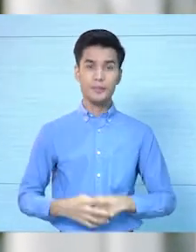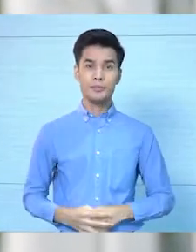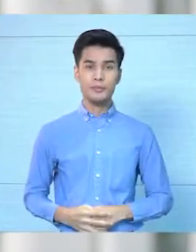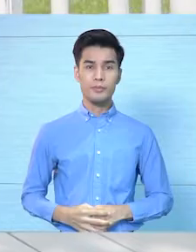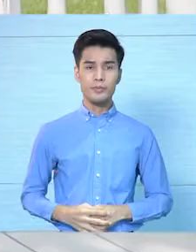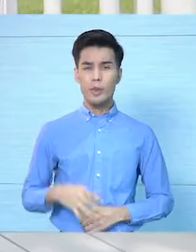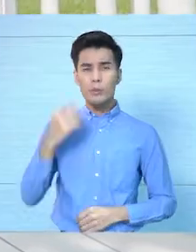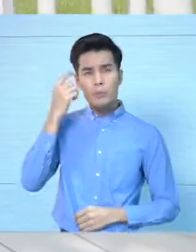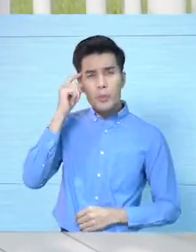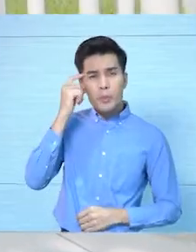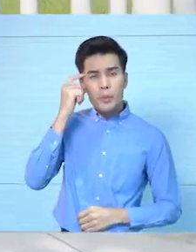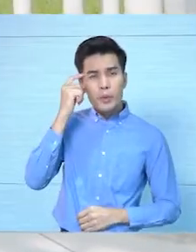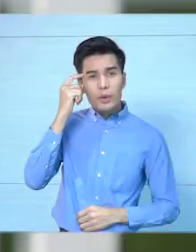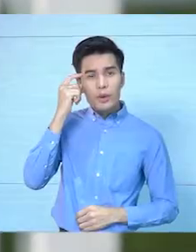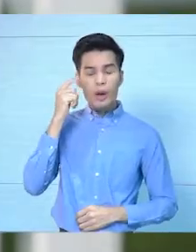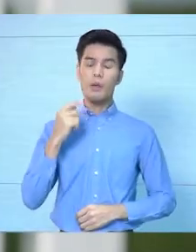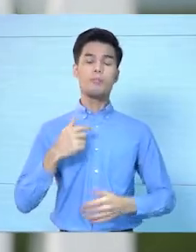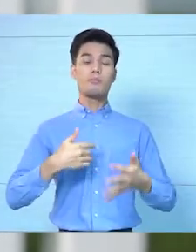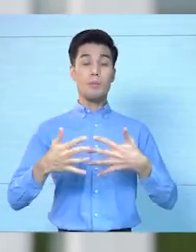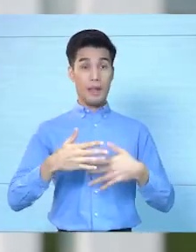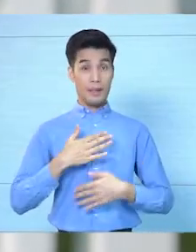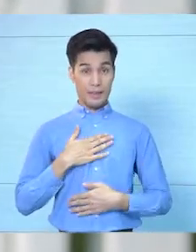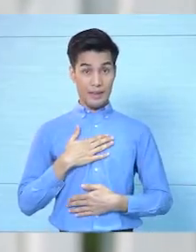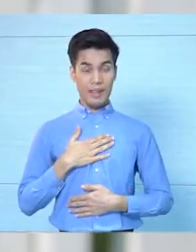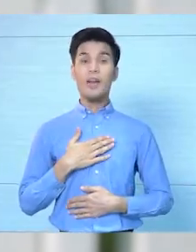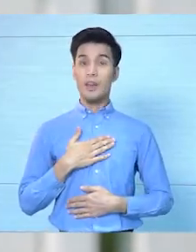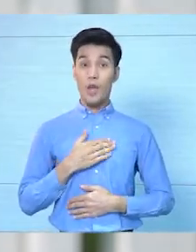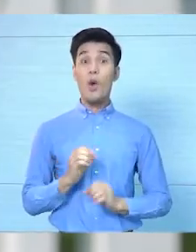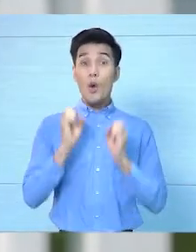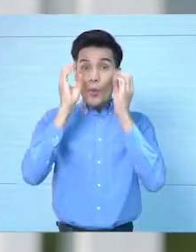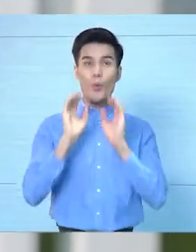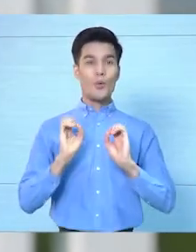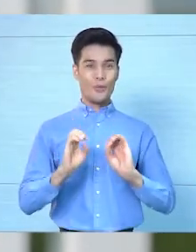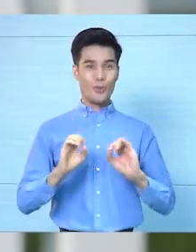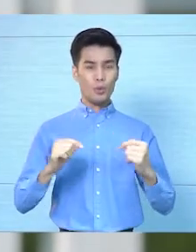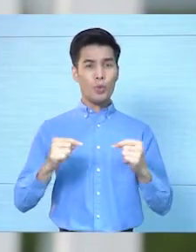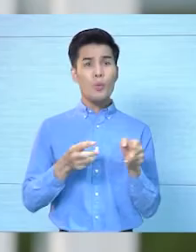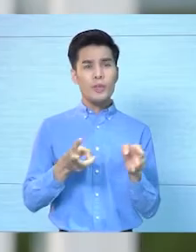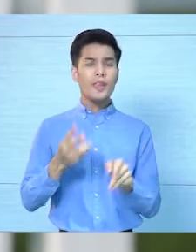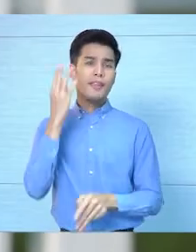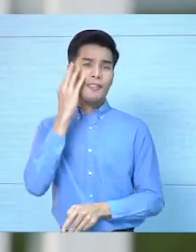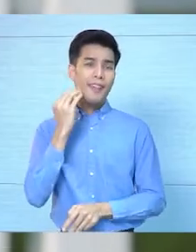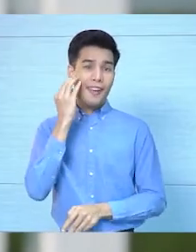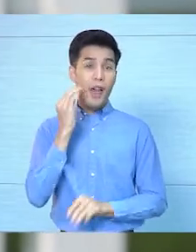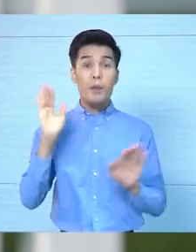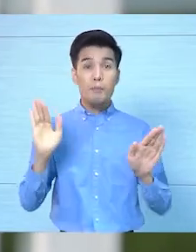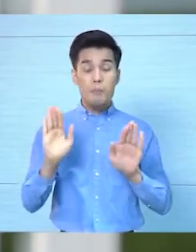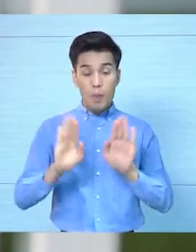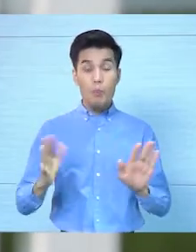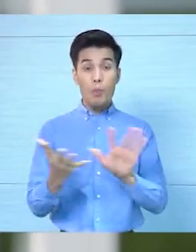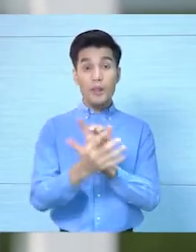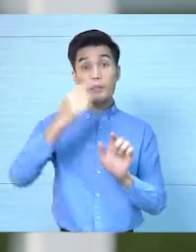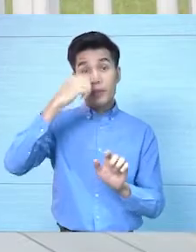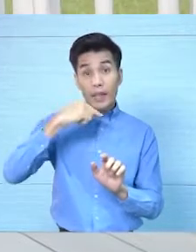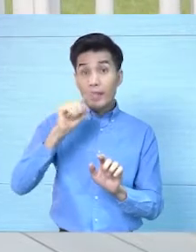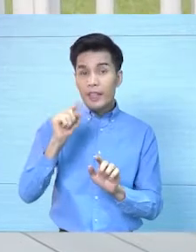ทำกันยังไง ไม่รู้ค่ะ ไม่รู้ก็ดีแล้วมาเดี๋ยวครูจะสอนให้วิธีการทักทายแบบน่ารักน่ารักสไ